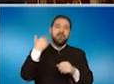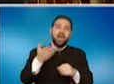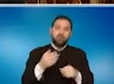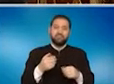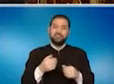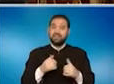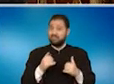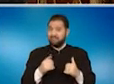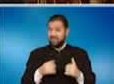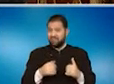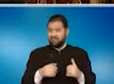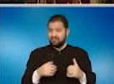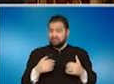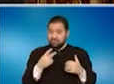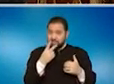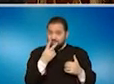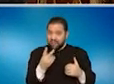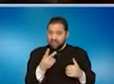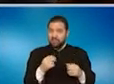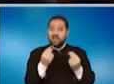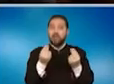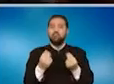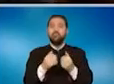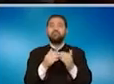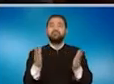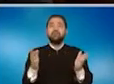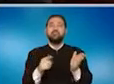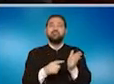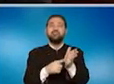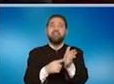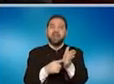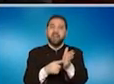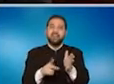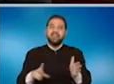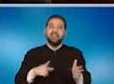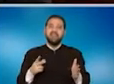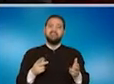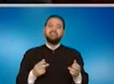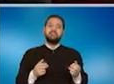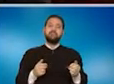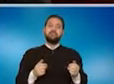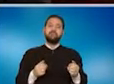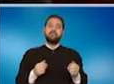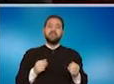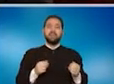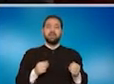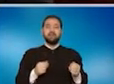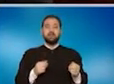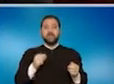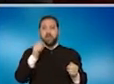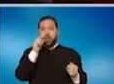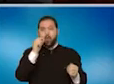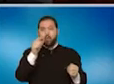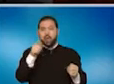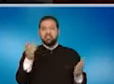Dar să zic, ceea ce izbește de la bun început și ceea ce arată de la bun început este evenimentul care se numește omul respectiv,